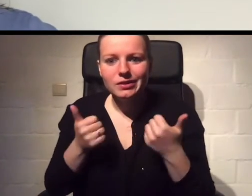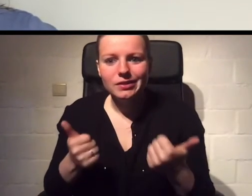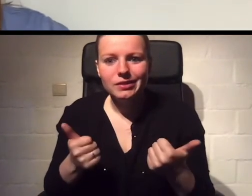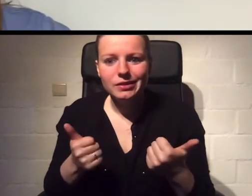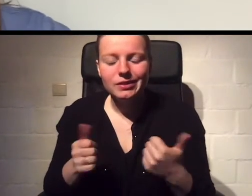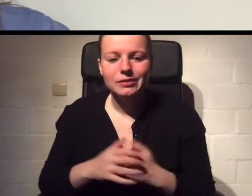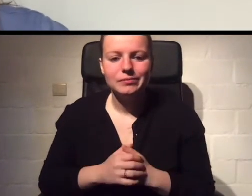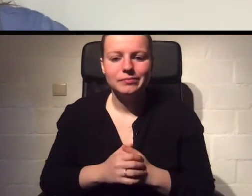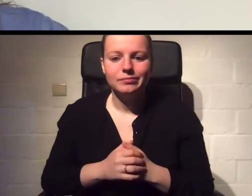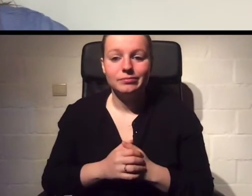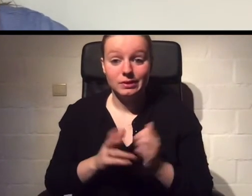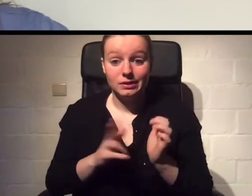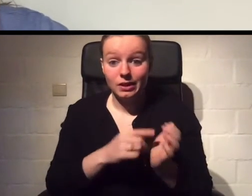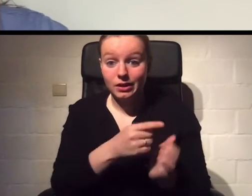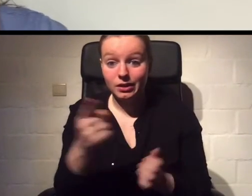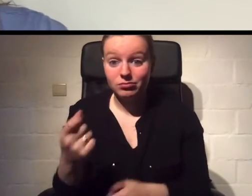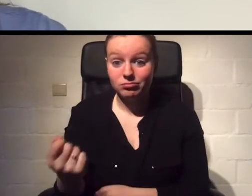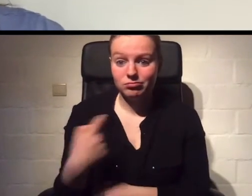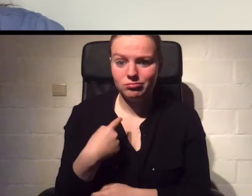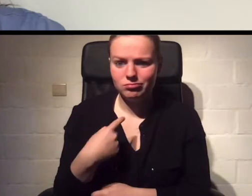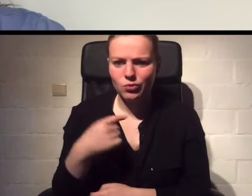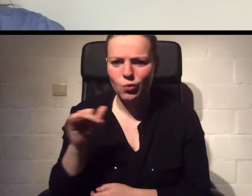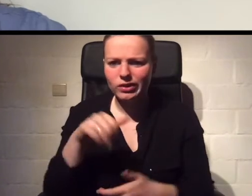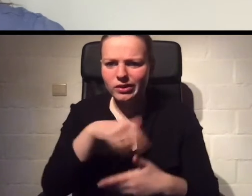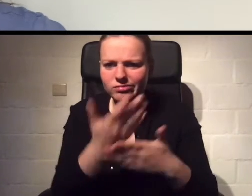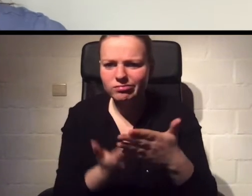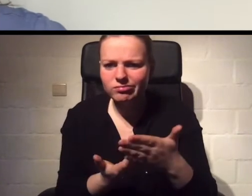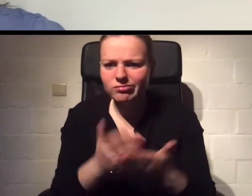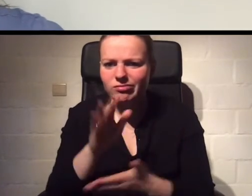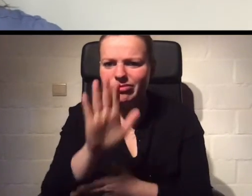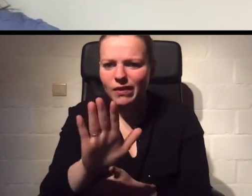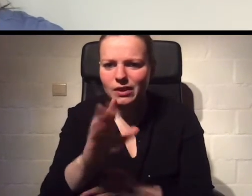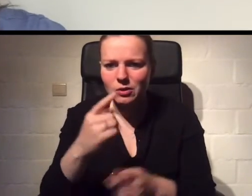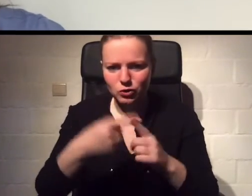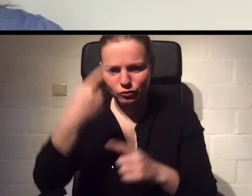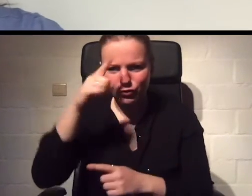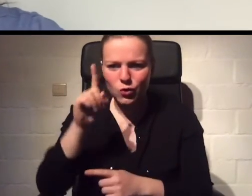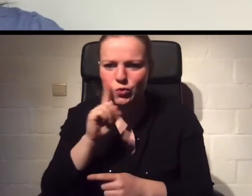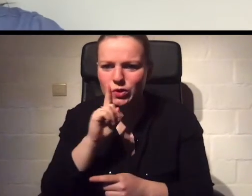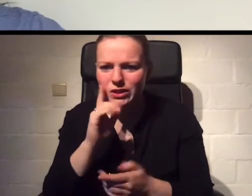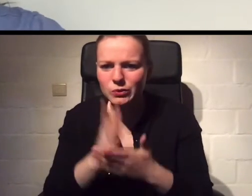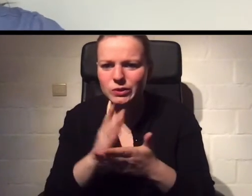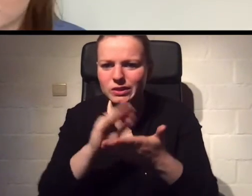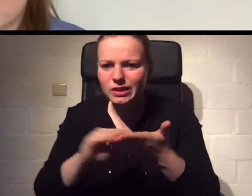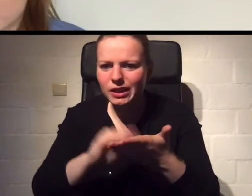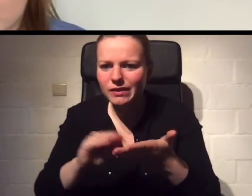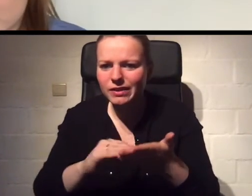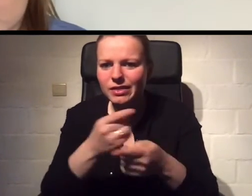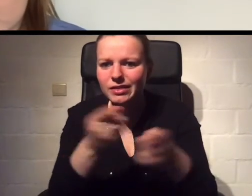in. Laat zeker even weten wat jouw gedichtje is en voor wie je het hebt geschreven.